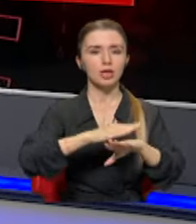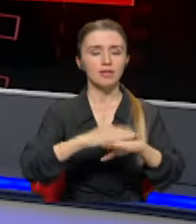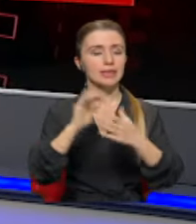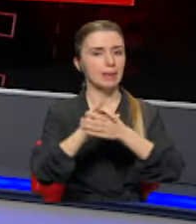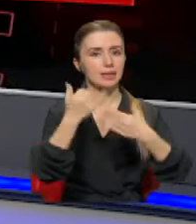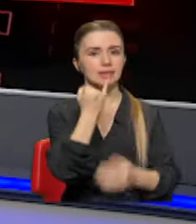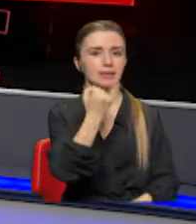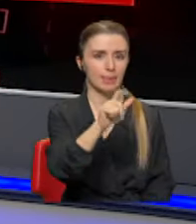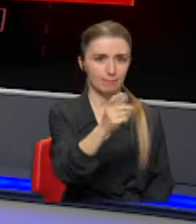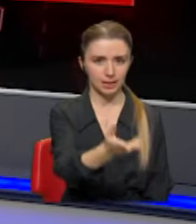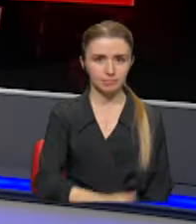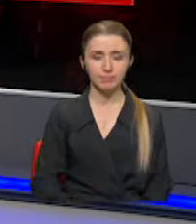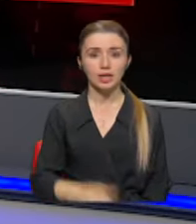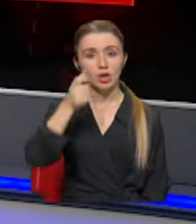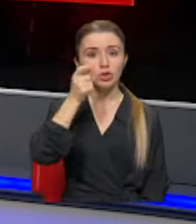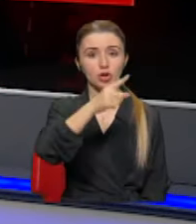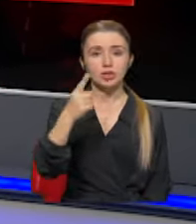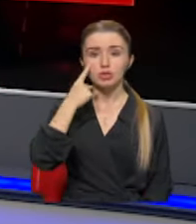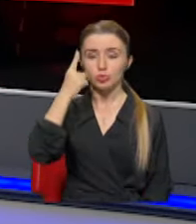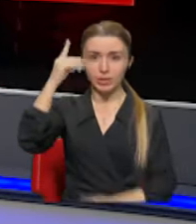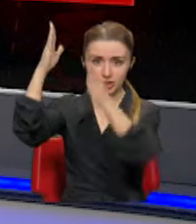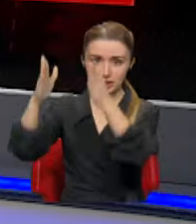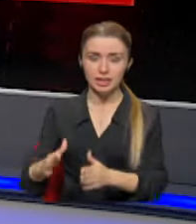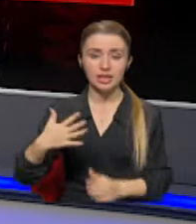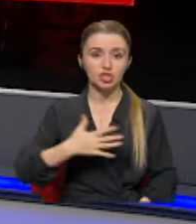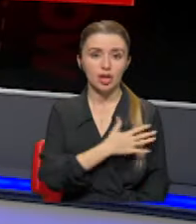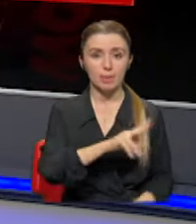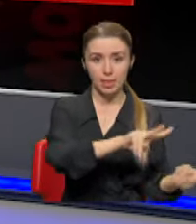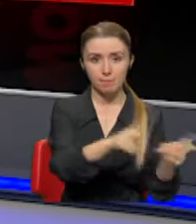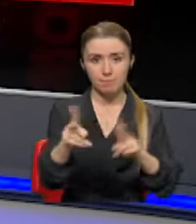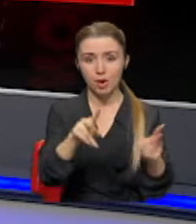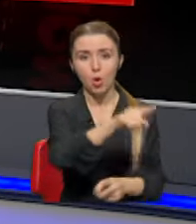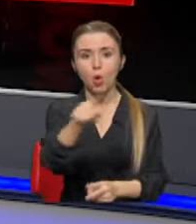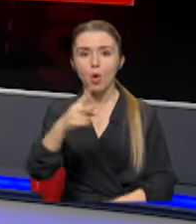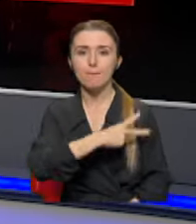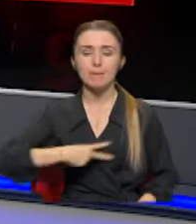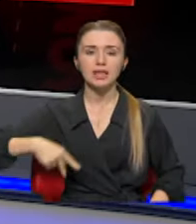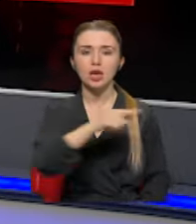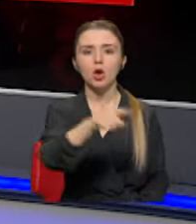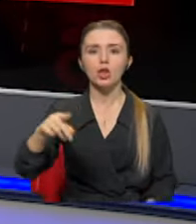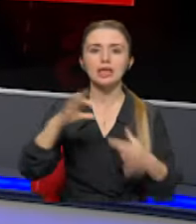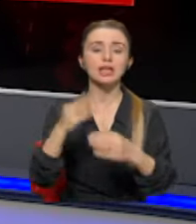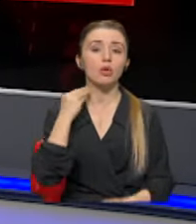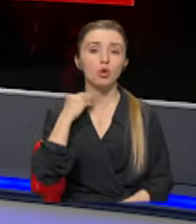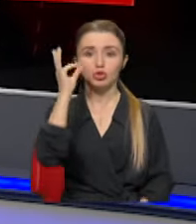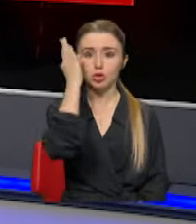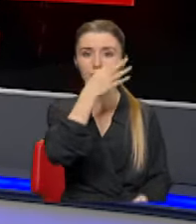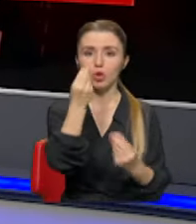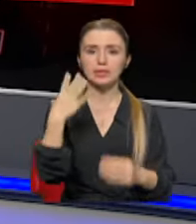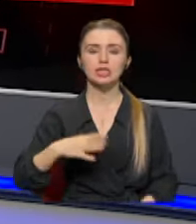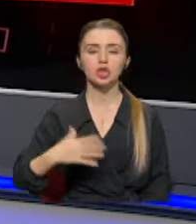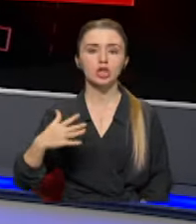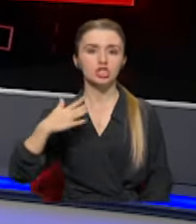tebrik ziyaretine gitti. Özel Erdoğan'dan CHP'nin devraldığı belediyelerin borçları ile ilgili kolaylık ve